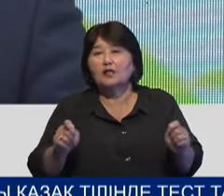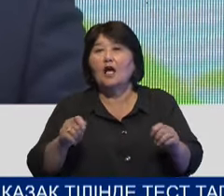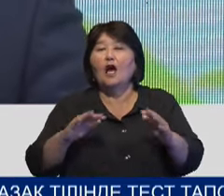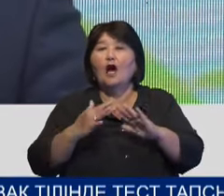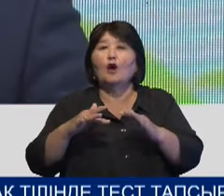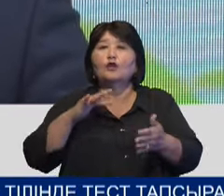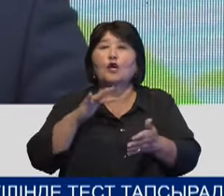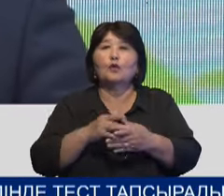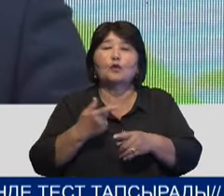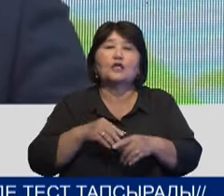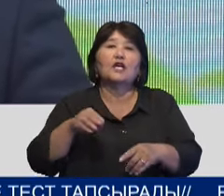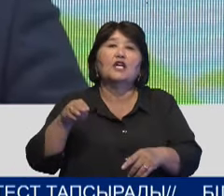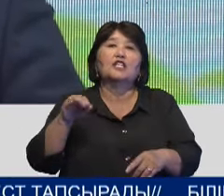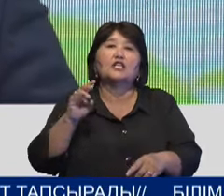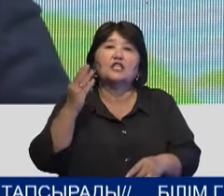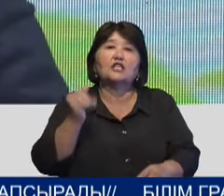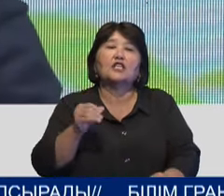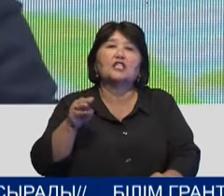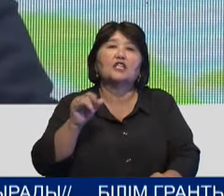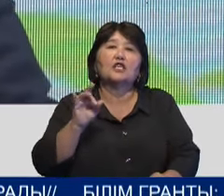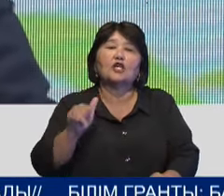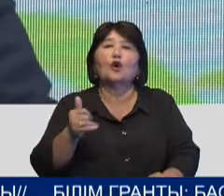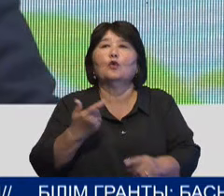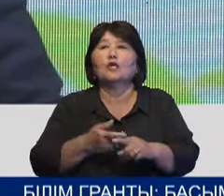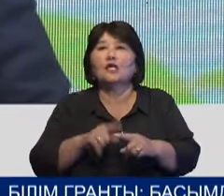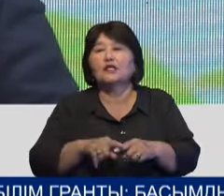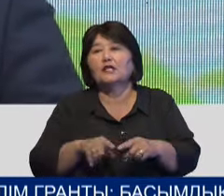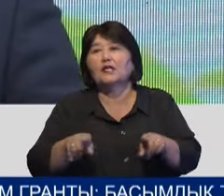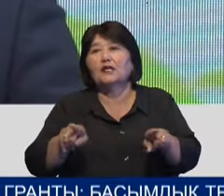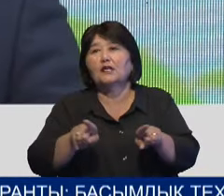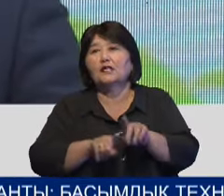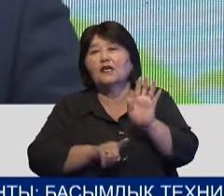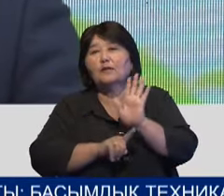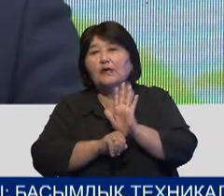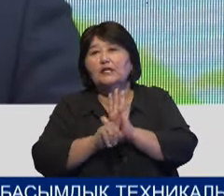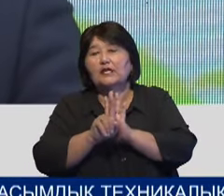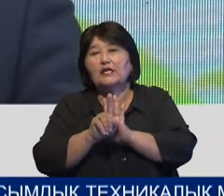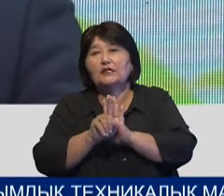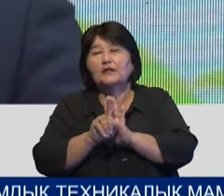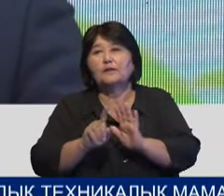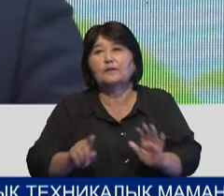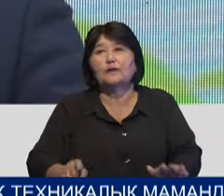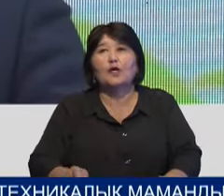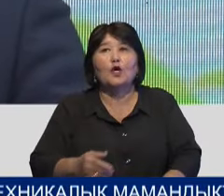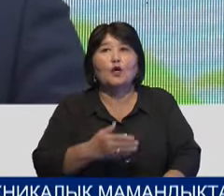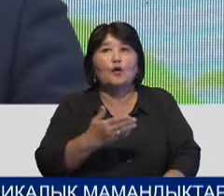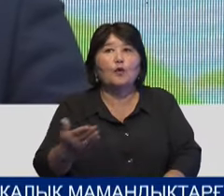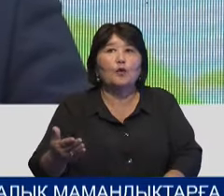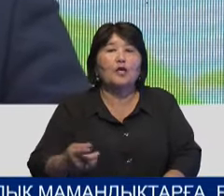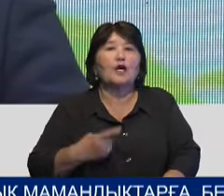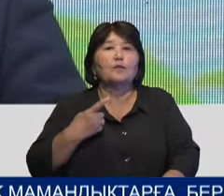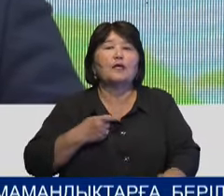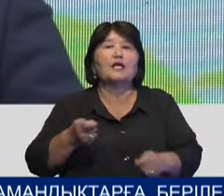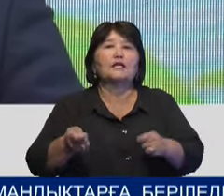елді мекендердің жыршы жырау шәкірттерін тәрбиелеп, жыраулардың кластары ашылды. Оларды білікті